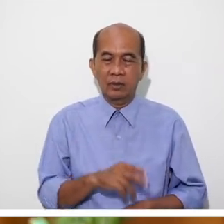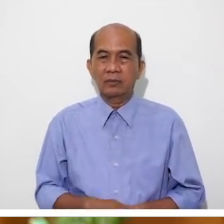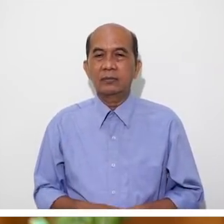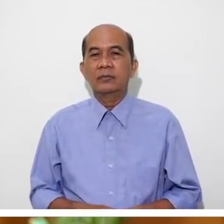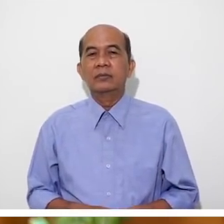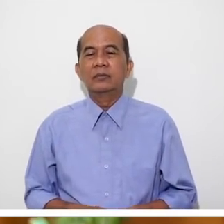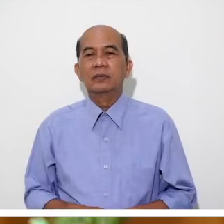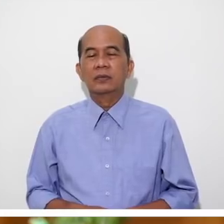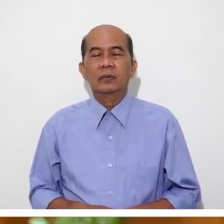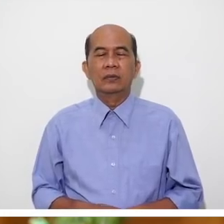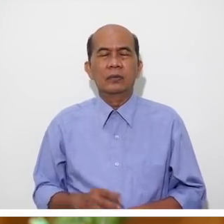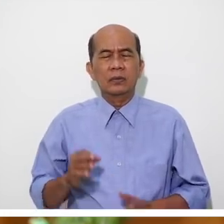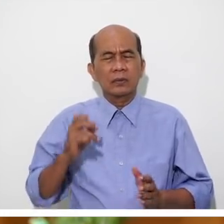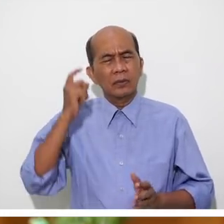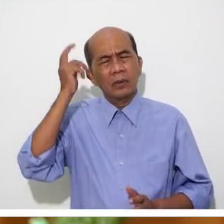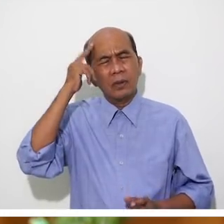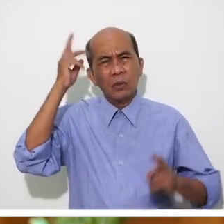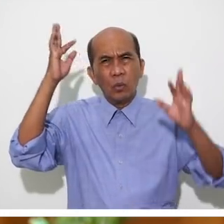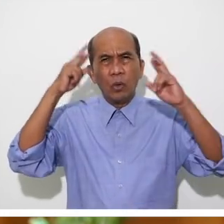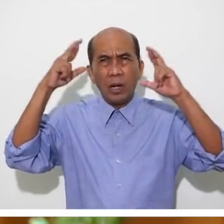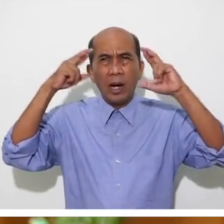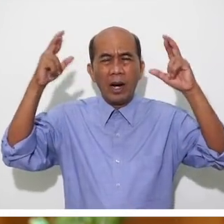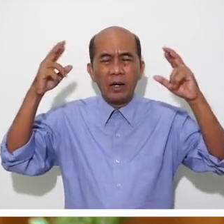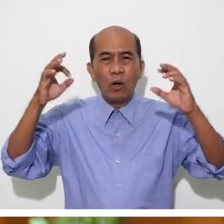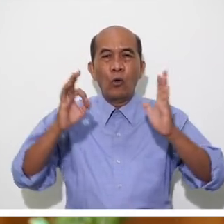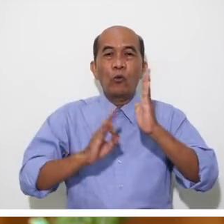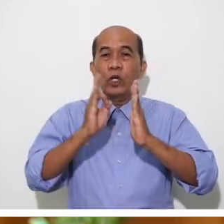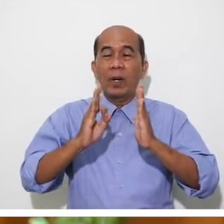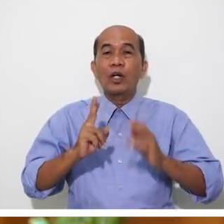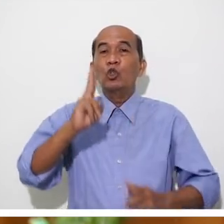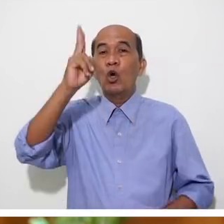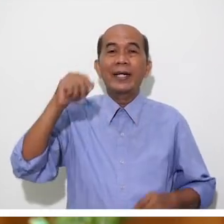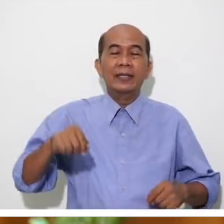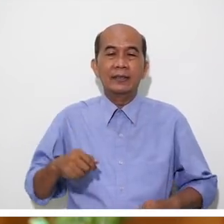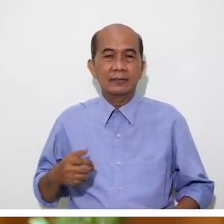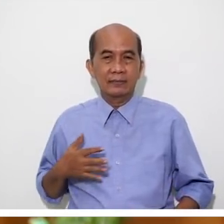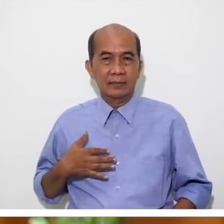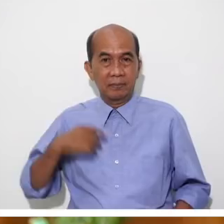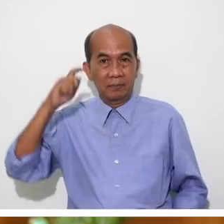ketika saya merenungkan firman Tuhan ini, saya mulai berpikir, saudara.